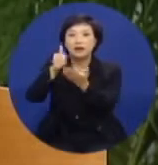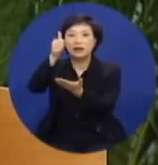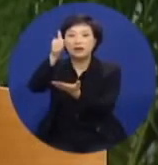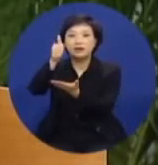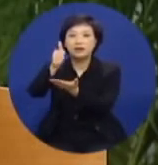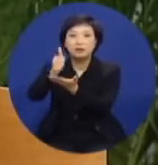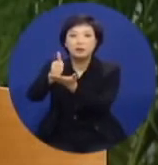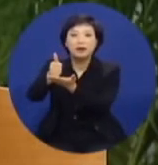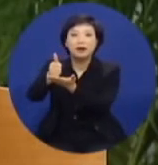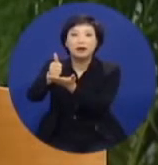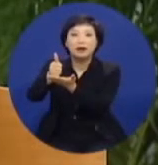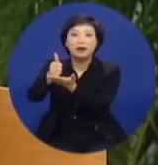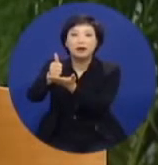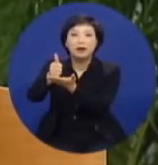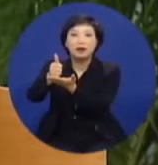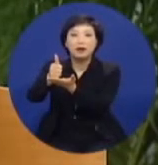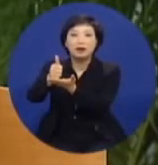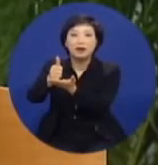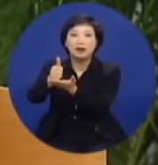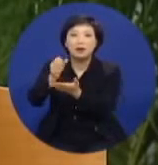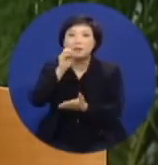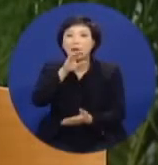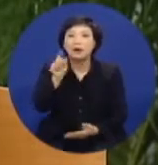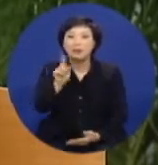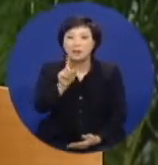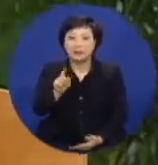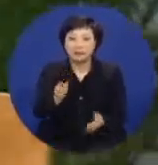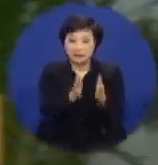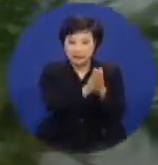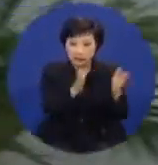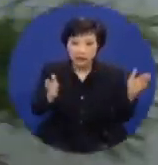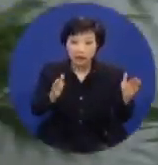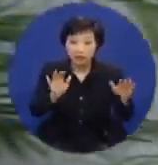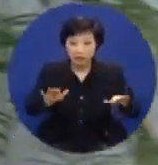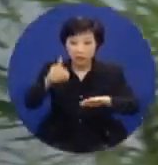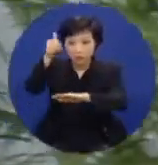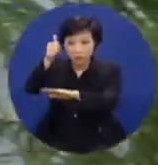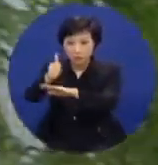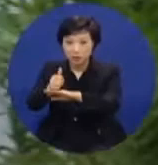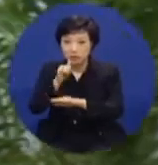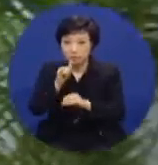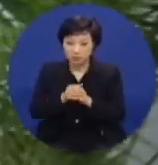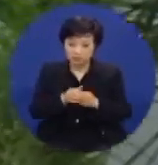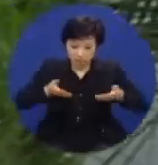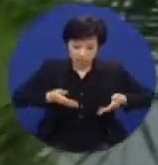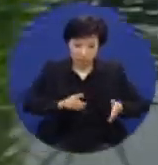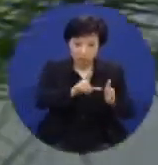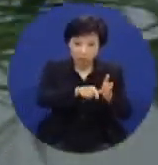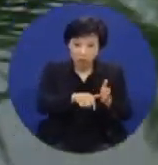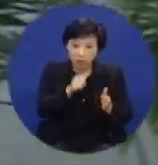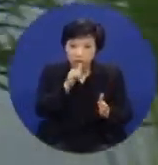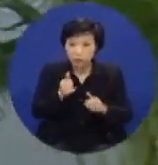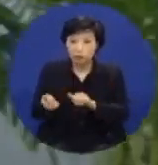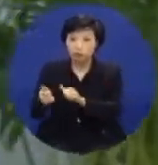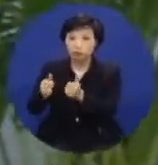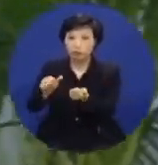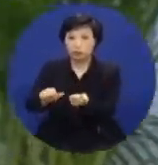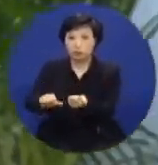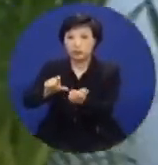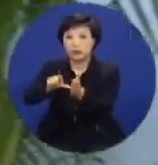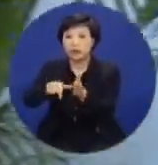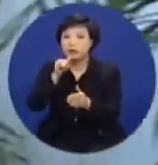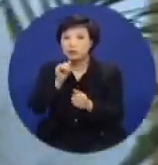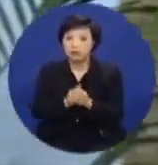숫자 있으면 버치 에 말 때가 있음 은 죽을 때가 있고 5